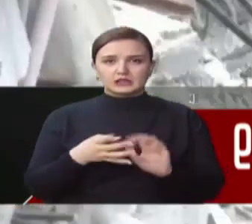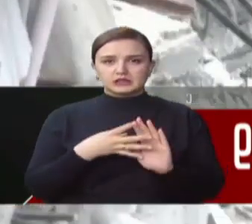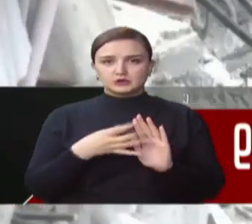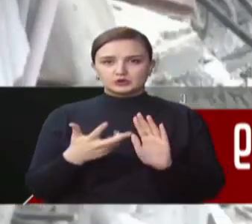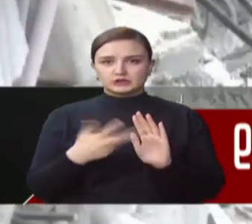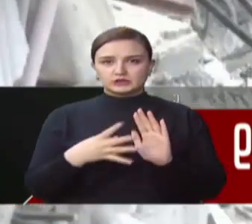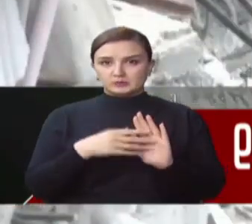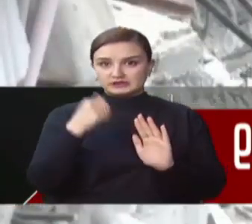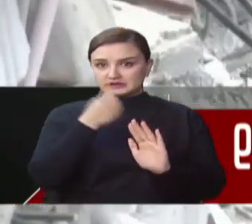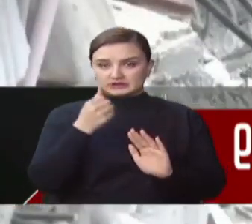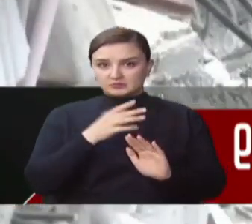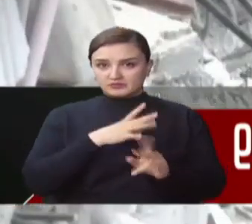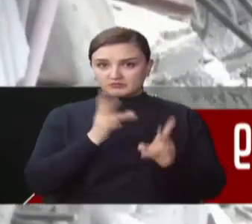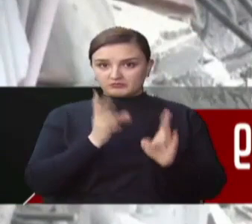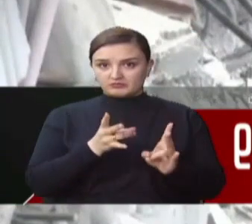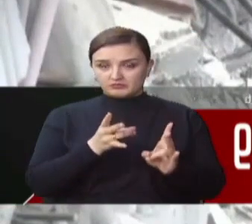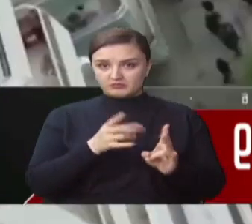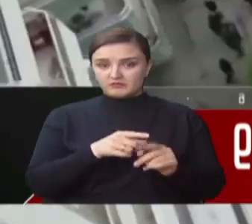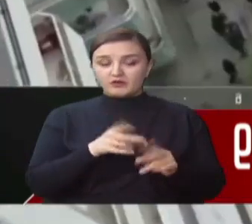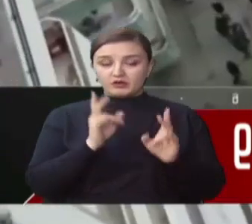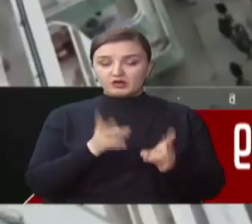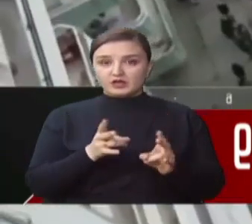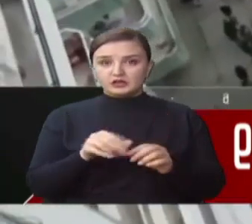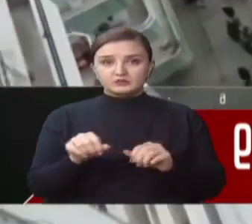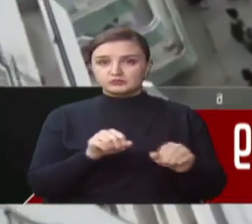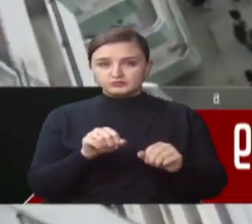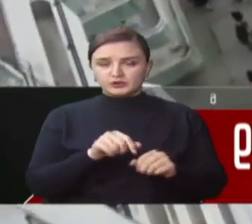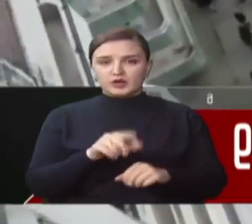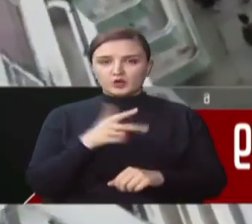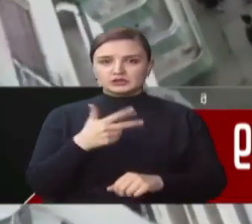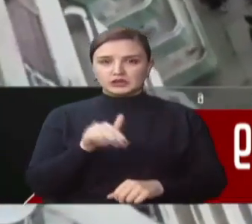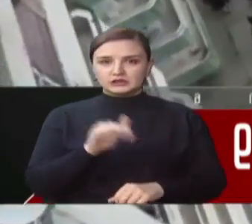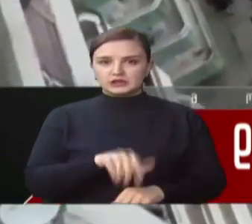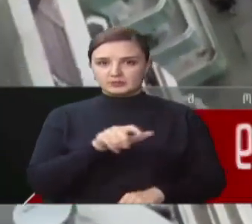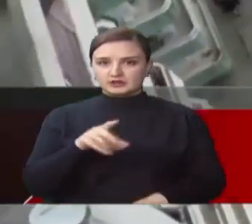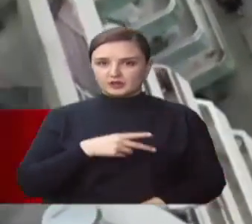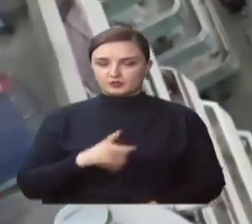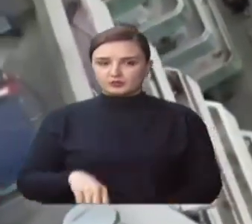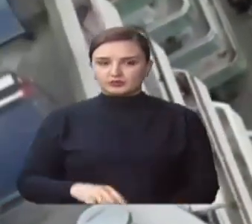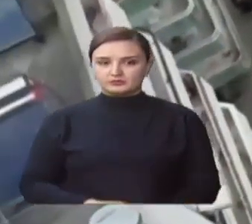1989 წელს იყო. მაშინ სტიქიის შედეგად 30.000 ადამიანი დაიღუპა.